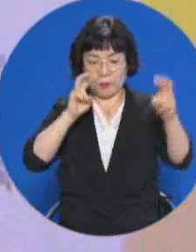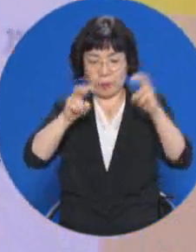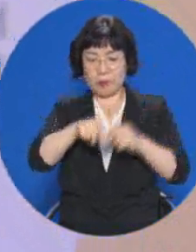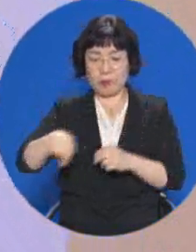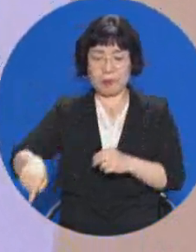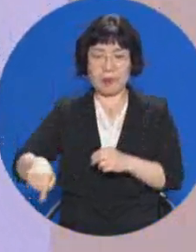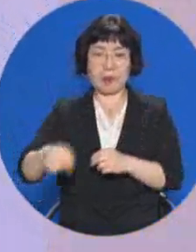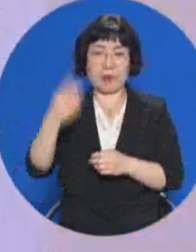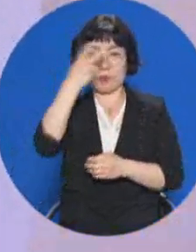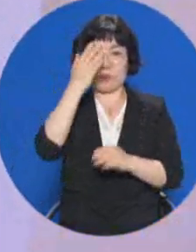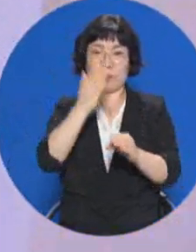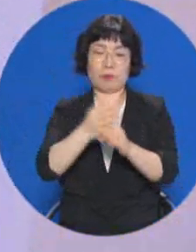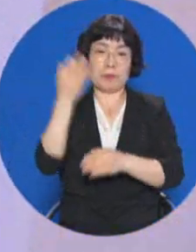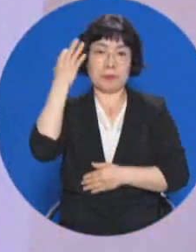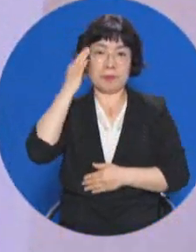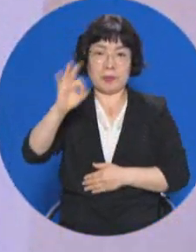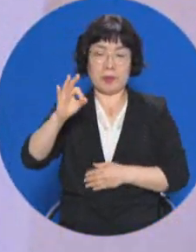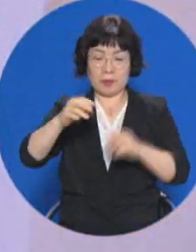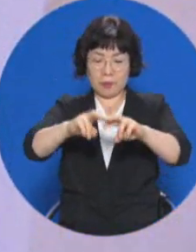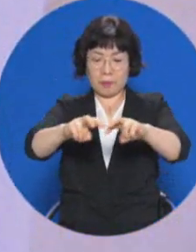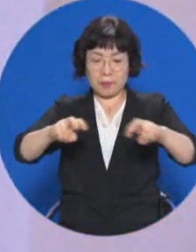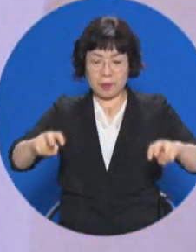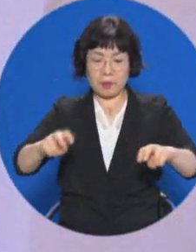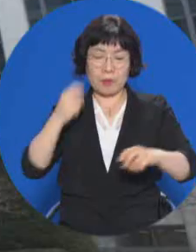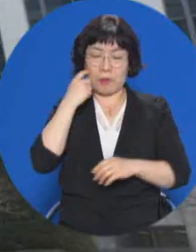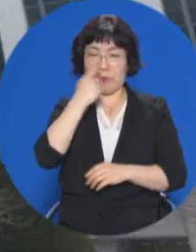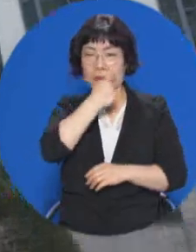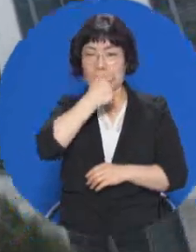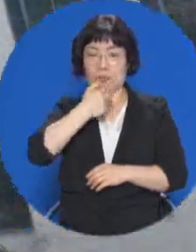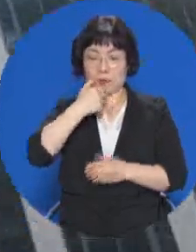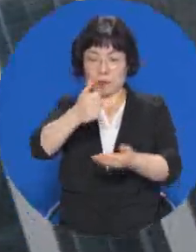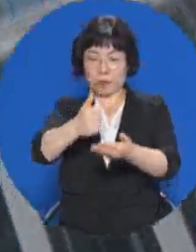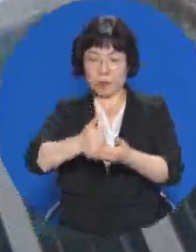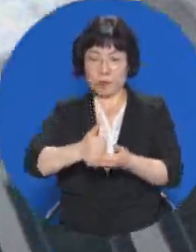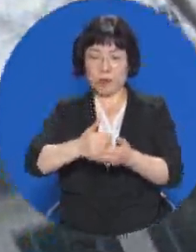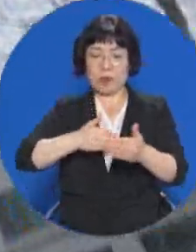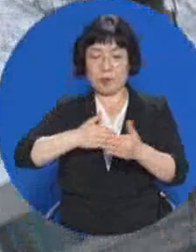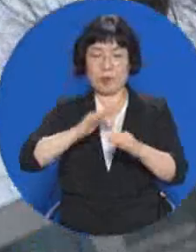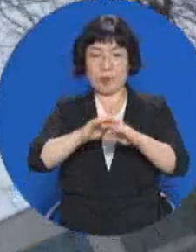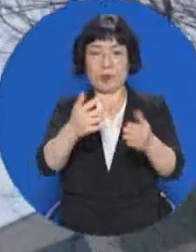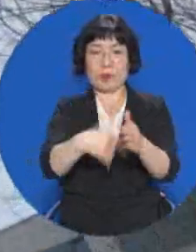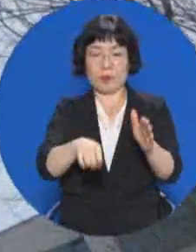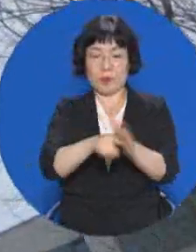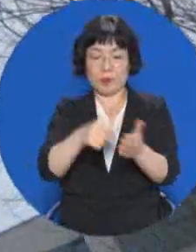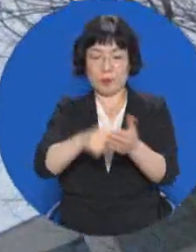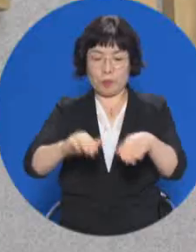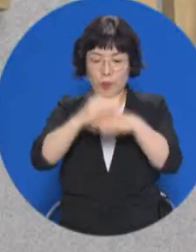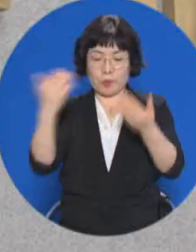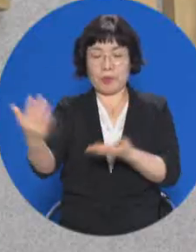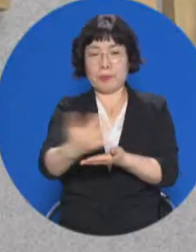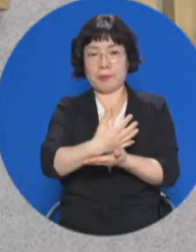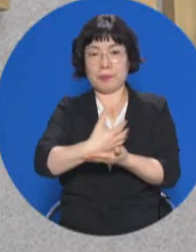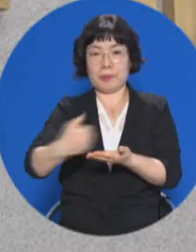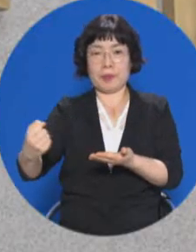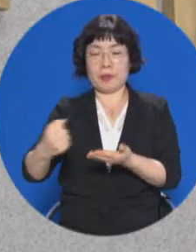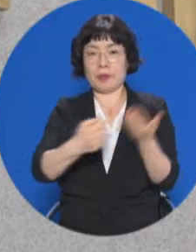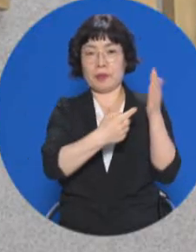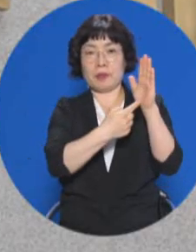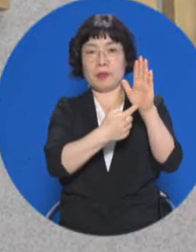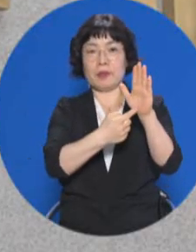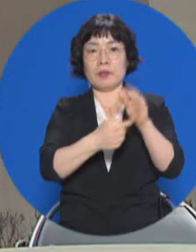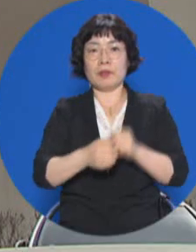사실을 인정하고 명확히 밝혀진 사실은 없으나 고객들의 불안을 해소하기 위해 해당 제품을 자진 회수한다고